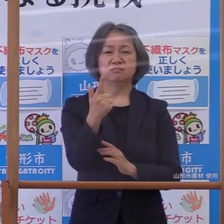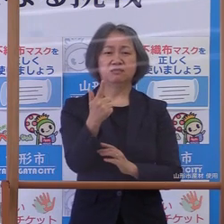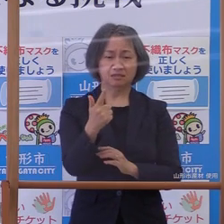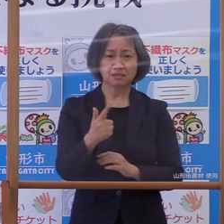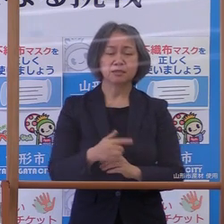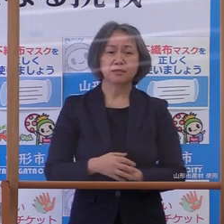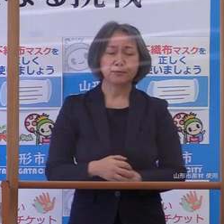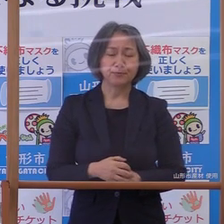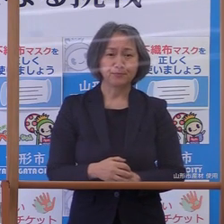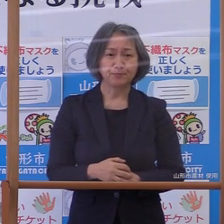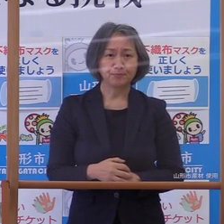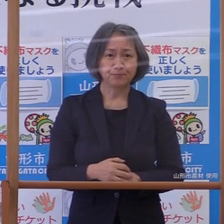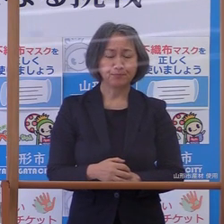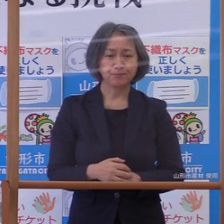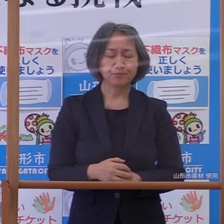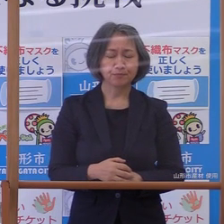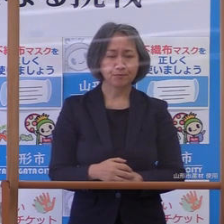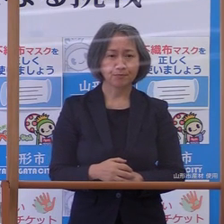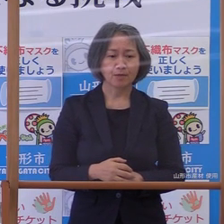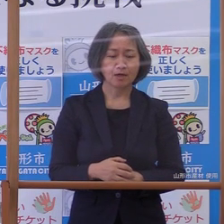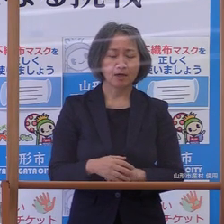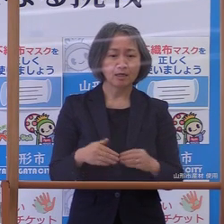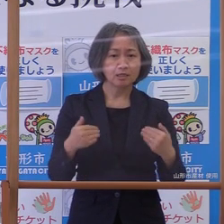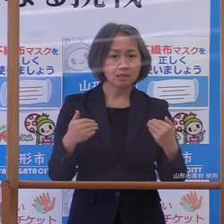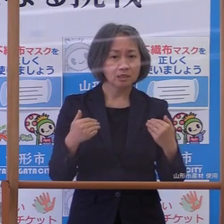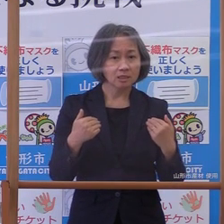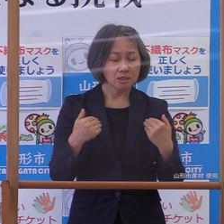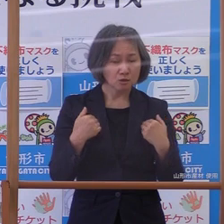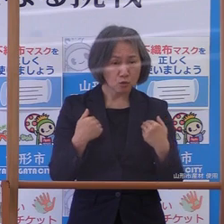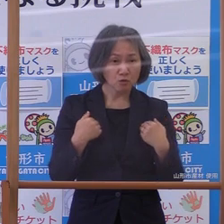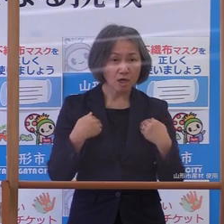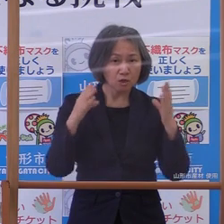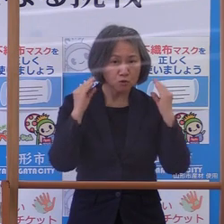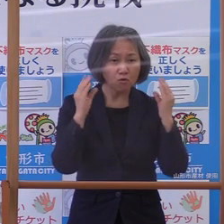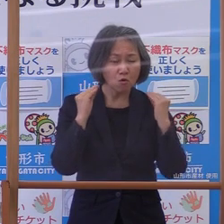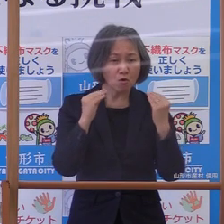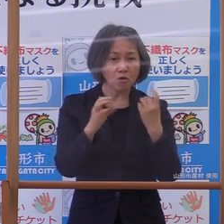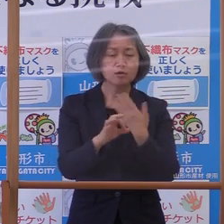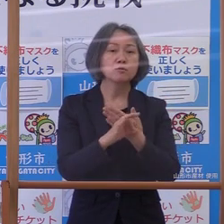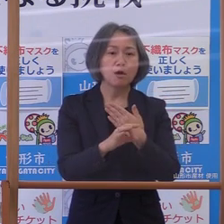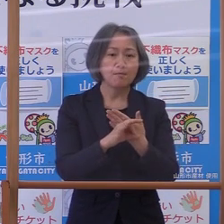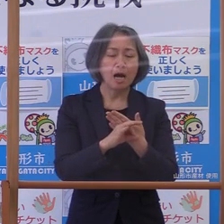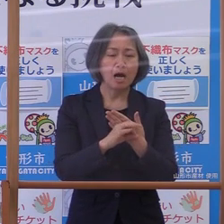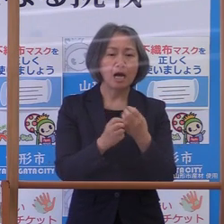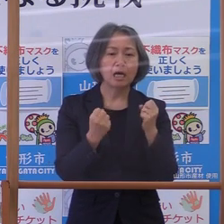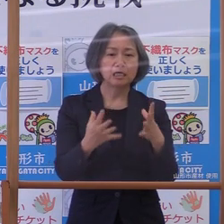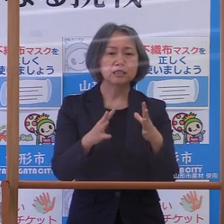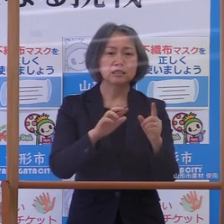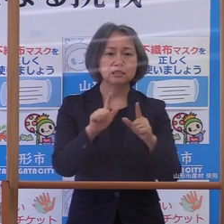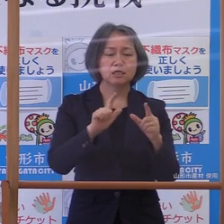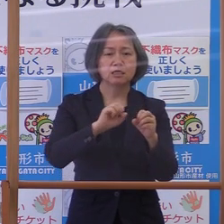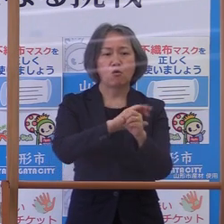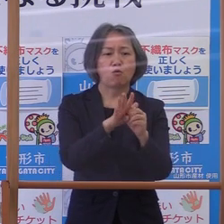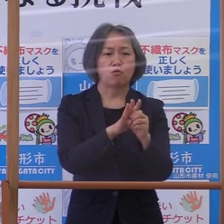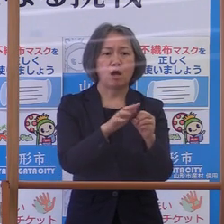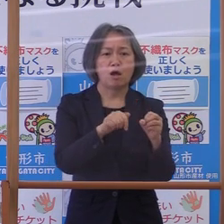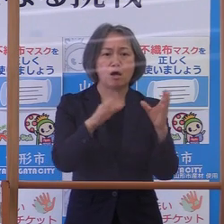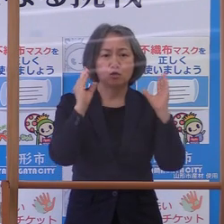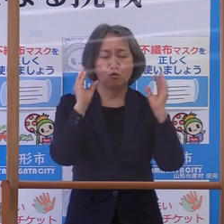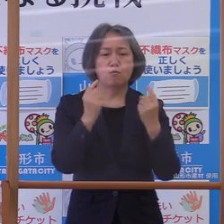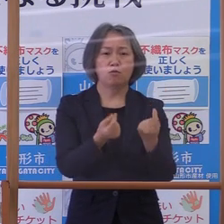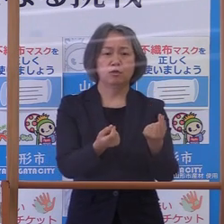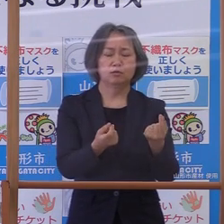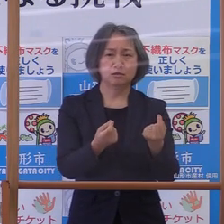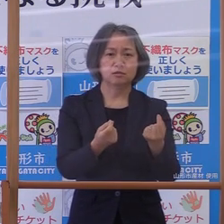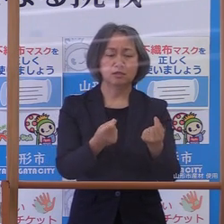は必要な情報、新型コロナの対策であってもですね、そうですし、市のさまざ